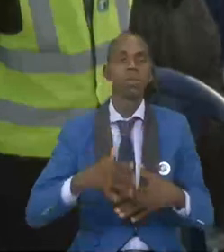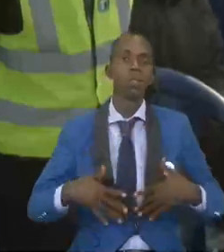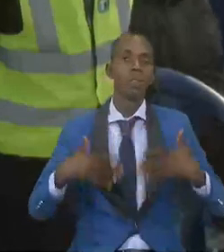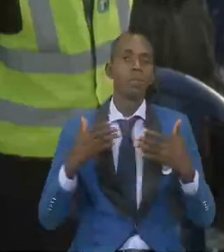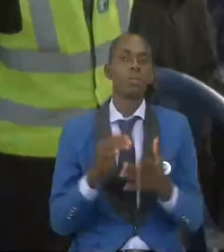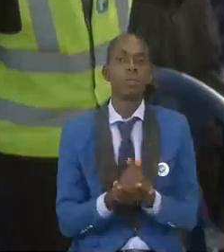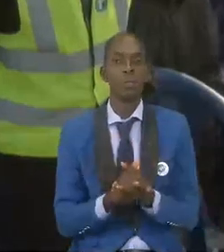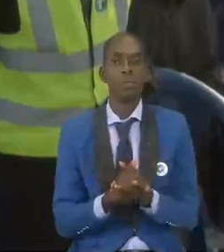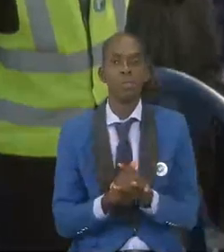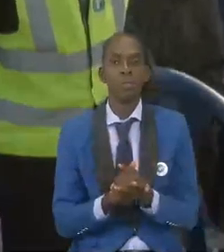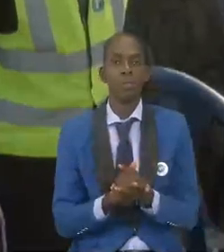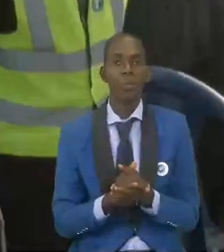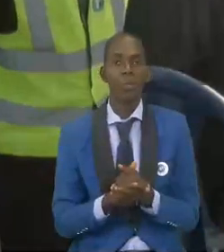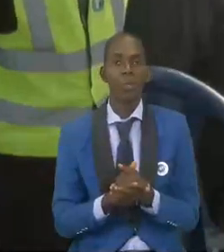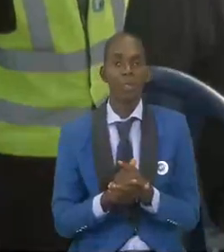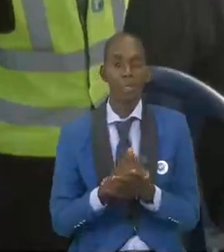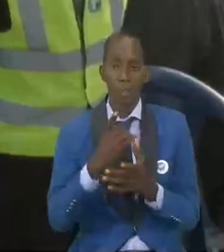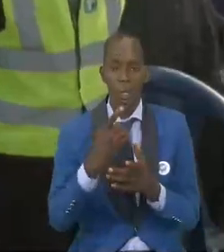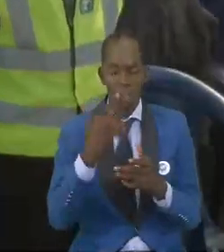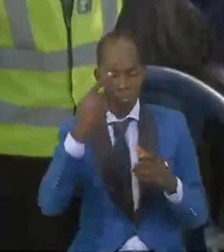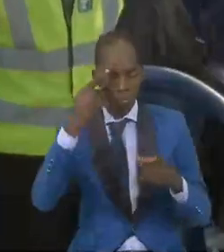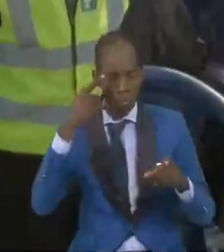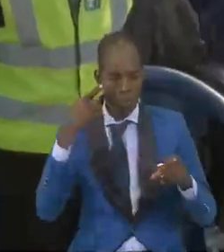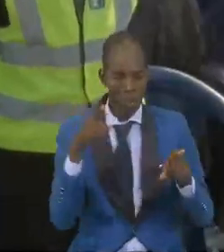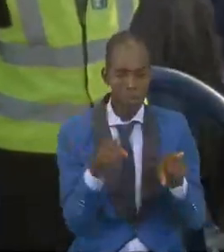de Dieu sur ta vie